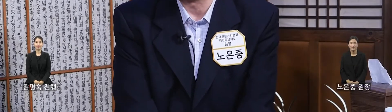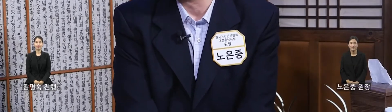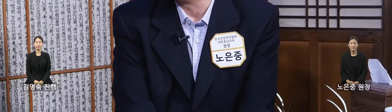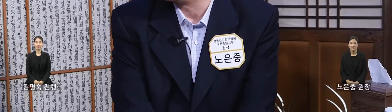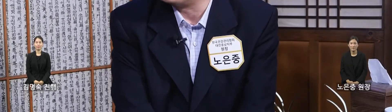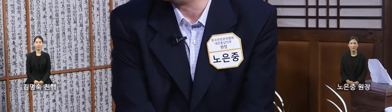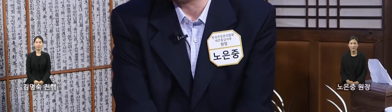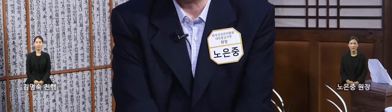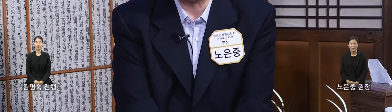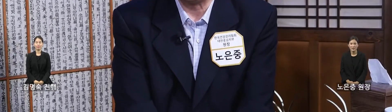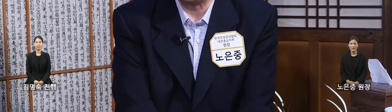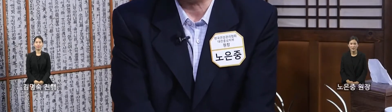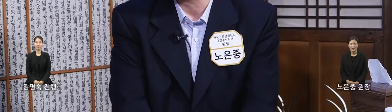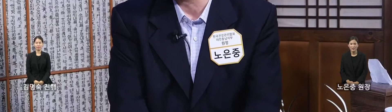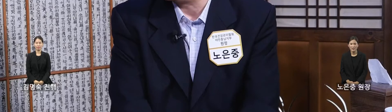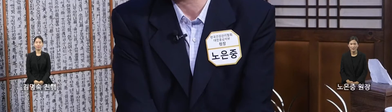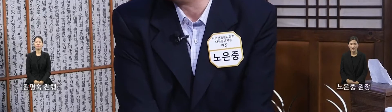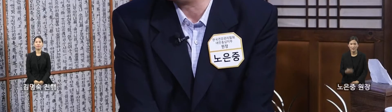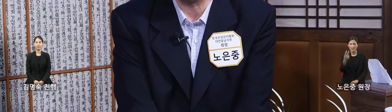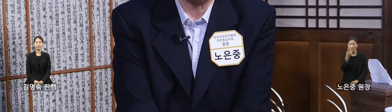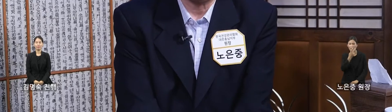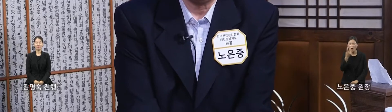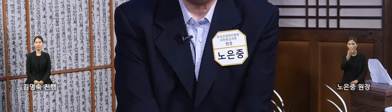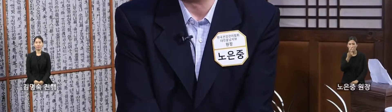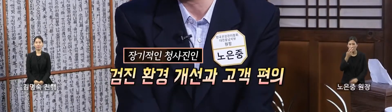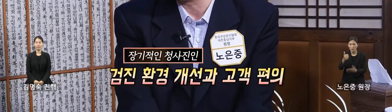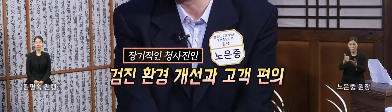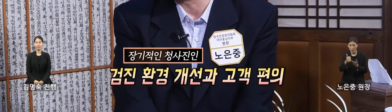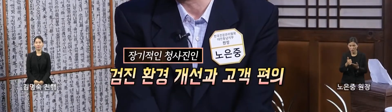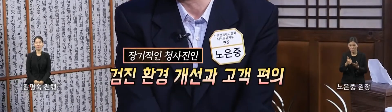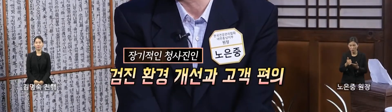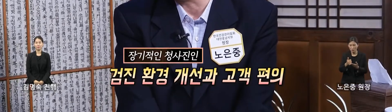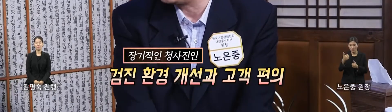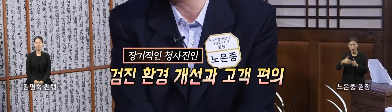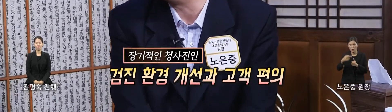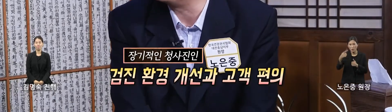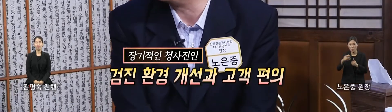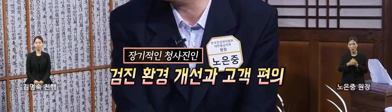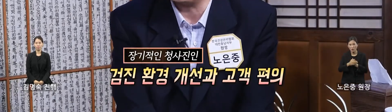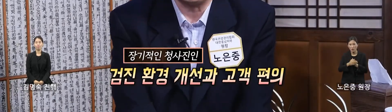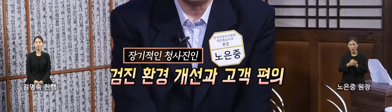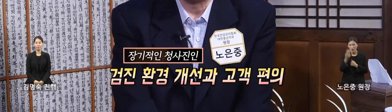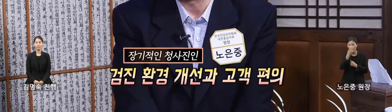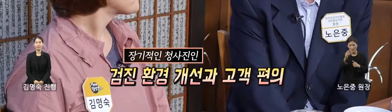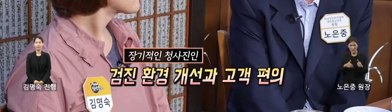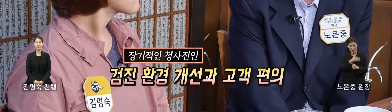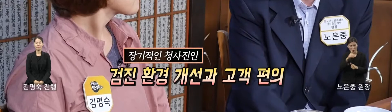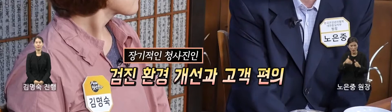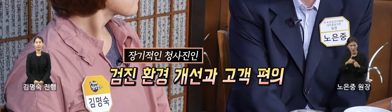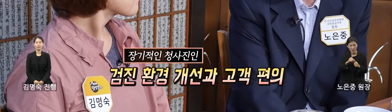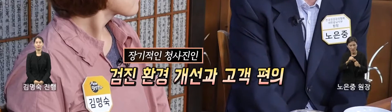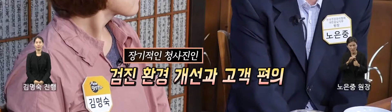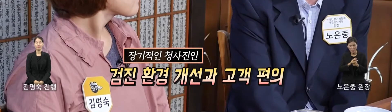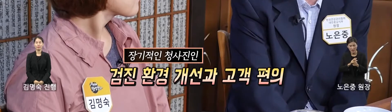항상 요구는 검진하러 오시는 분들은 요구는 갈수록 그러니까 검진 환경 개선은 꼭 해야 될 부분들이고요. 또 그러다 보면